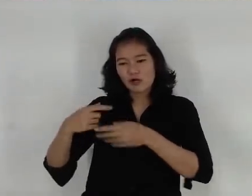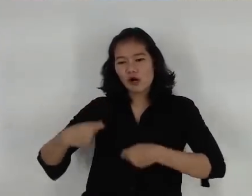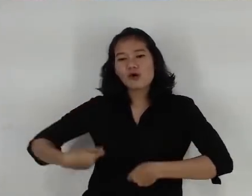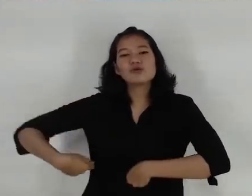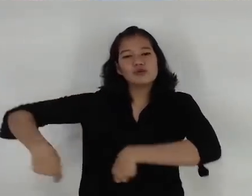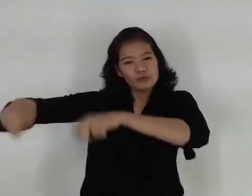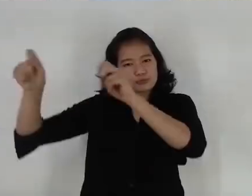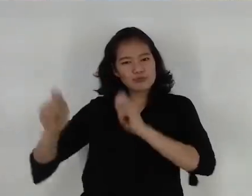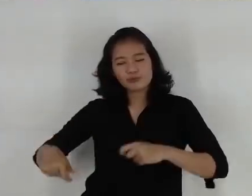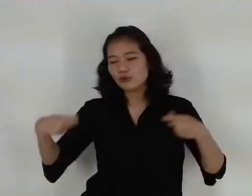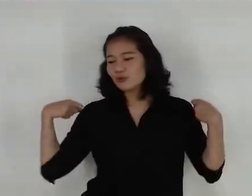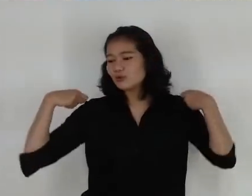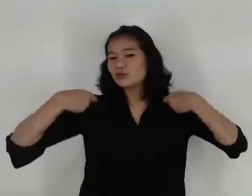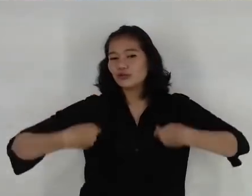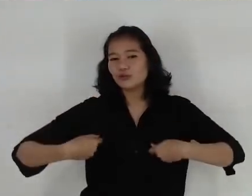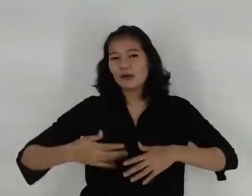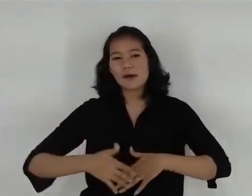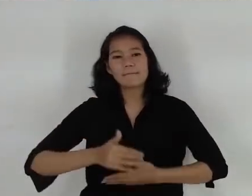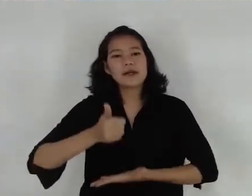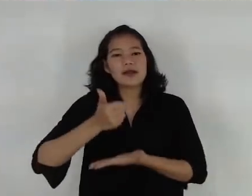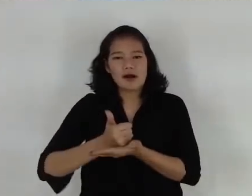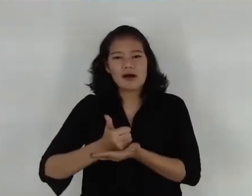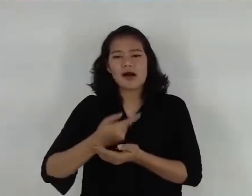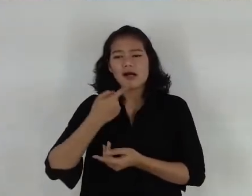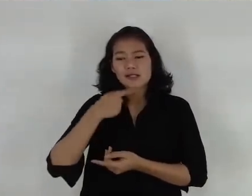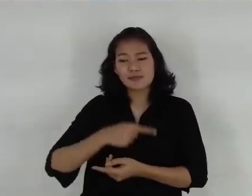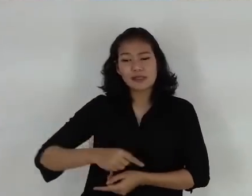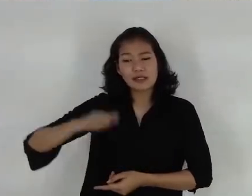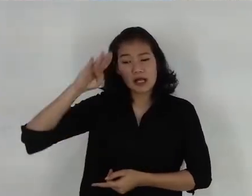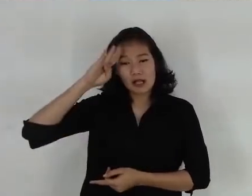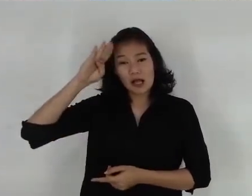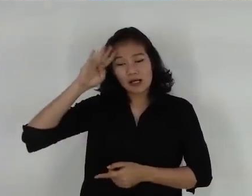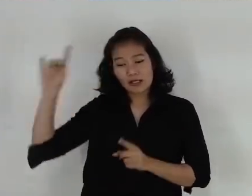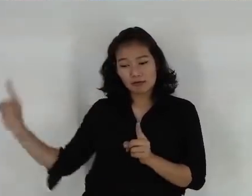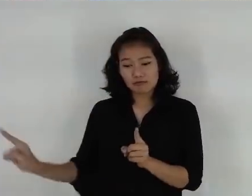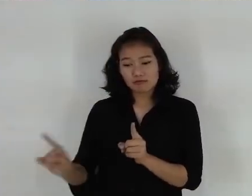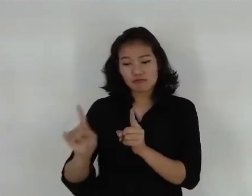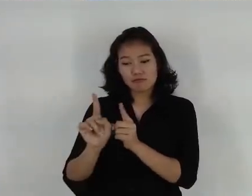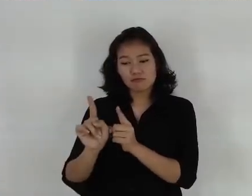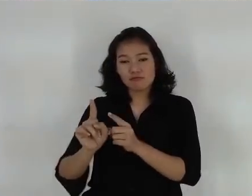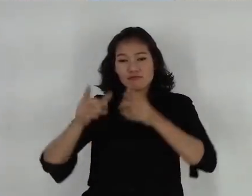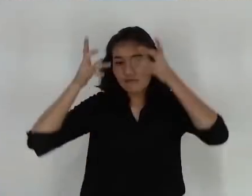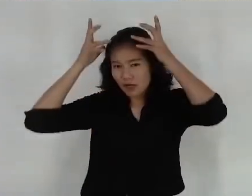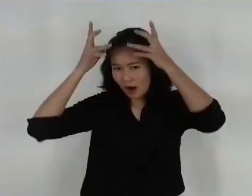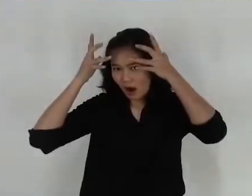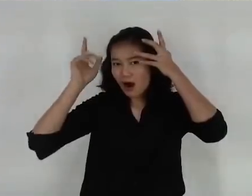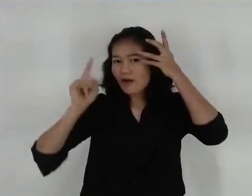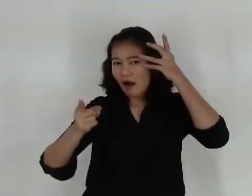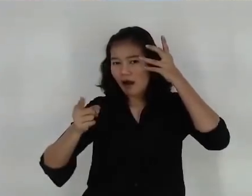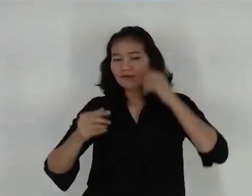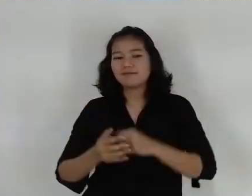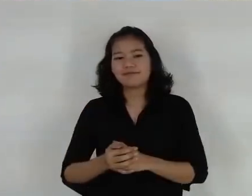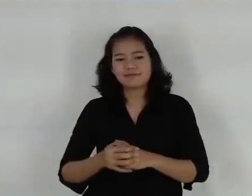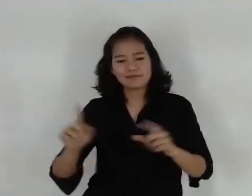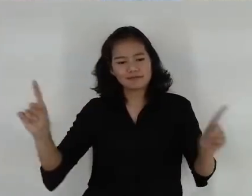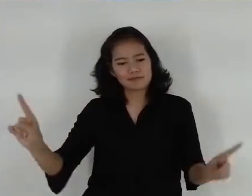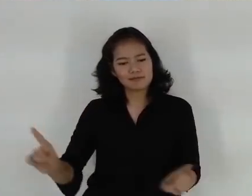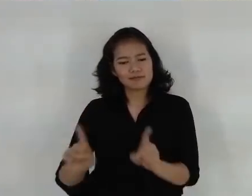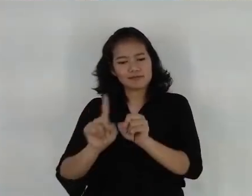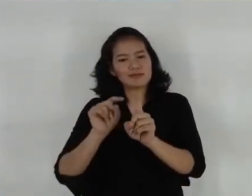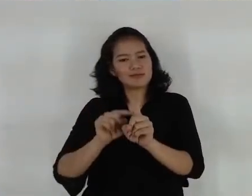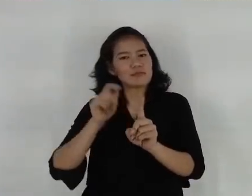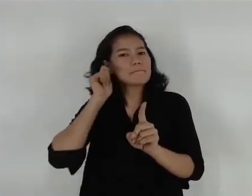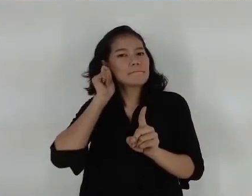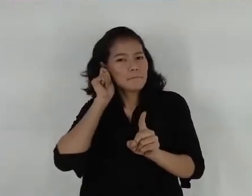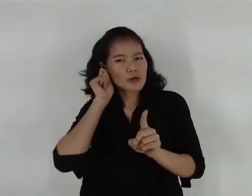kebenaran seperti pengantin laki-laki yang mengenakan perhiasan kepala dan seperti pengantin